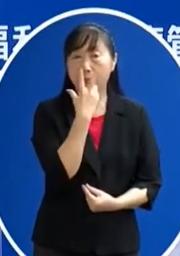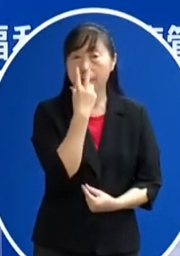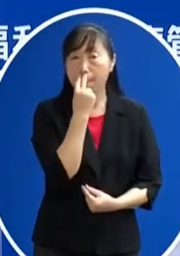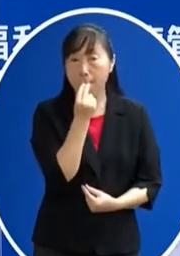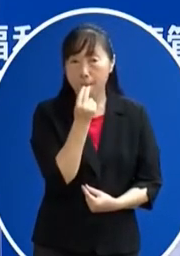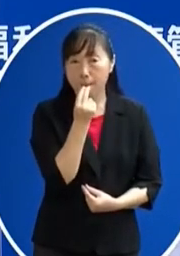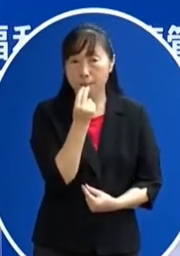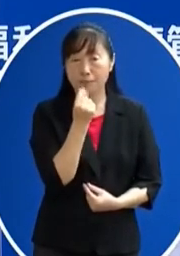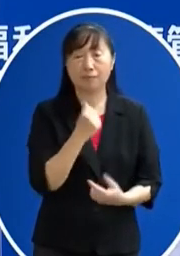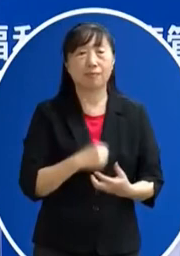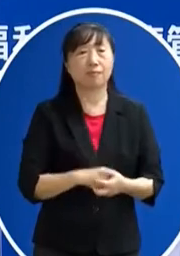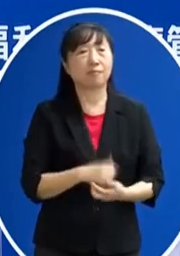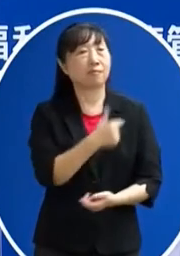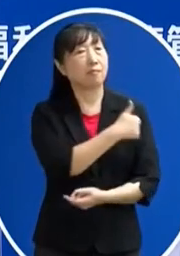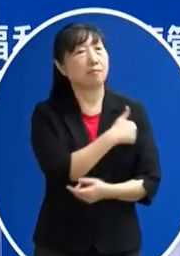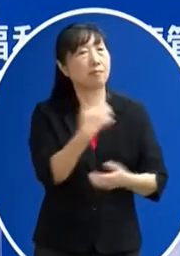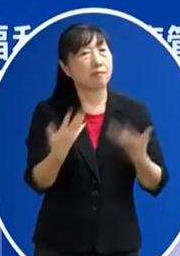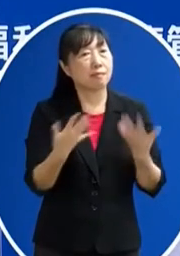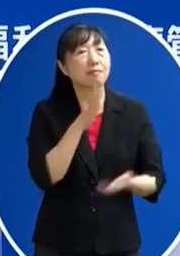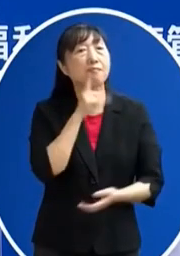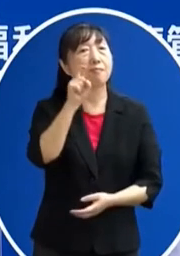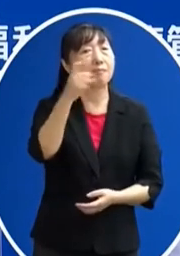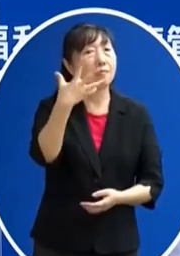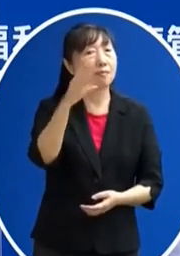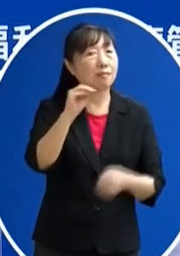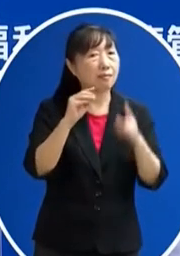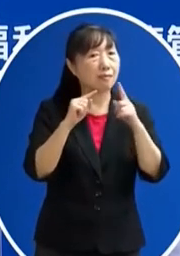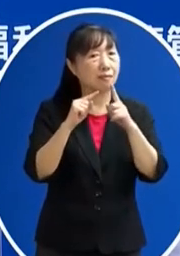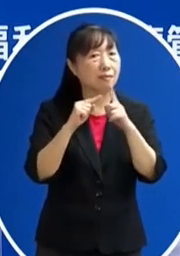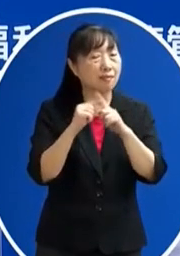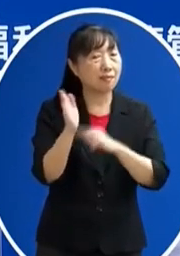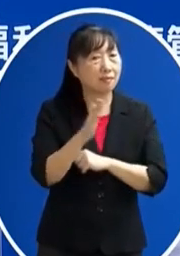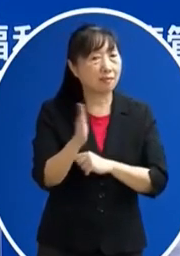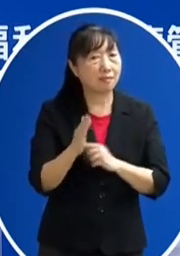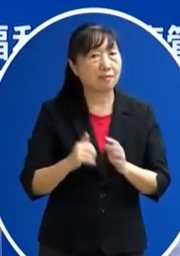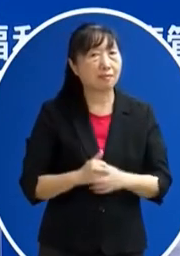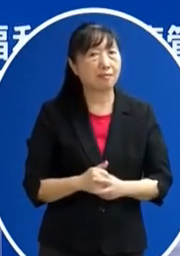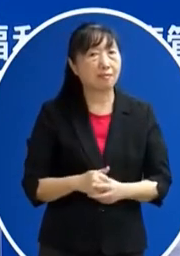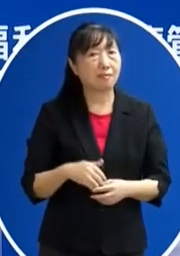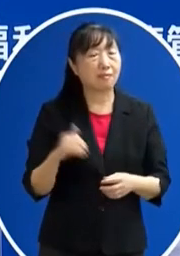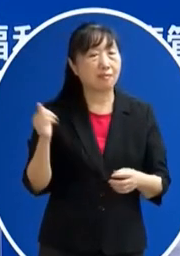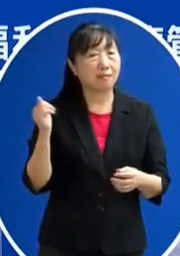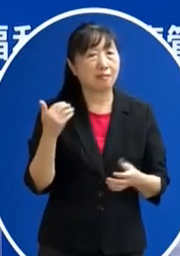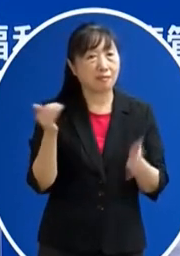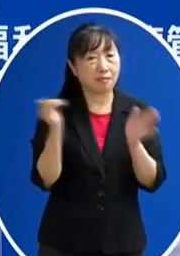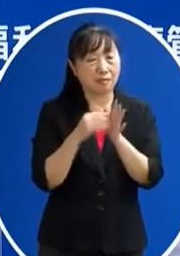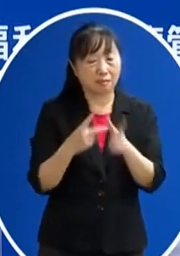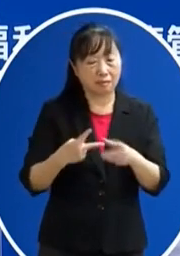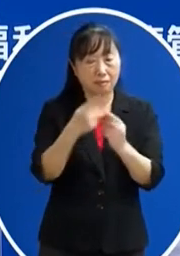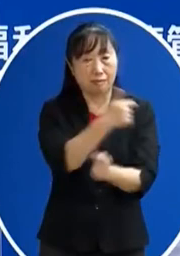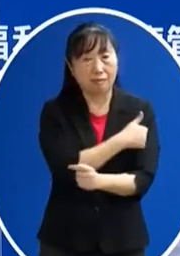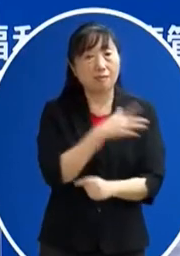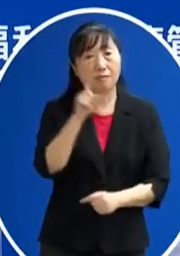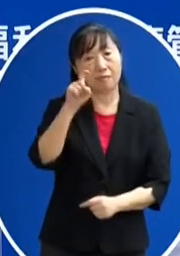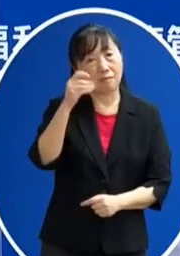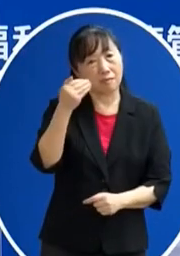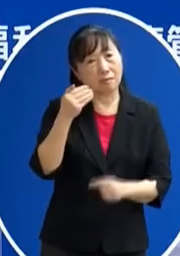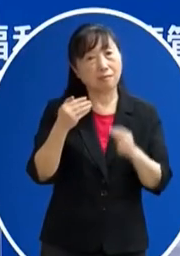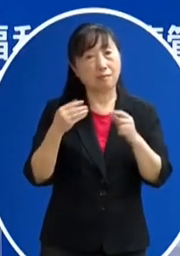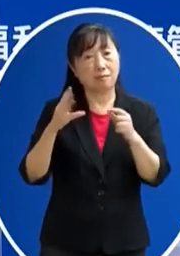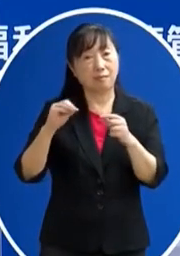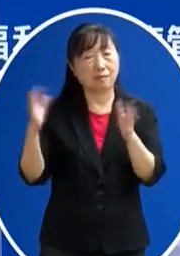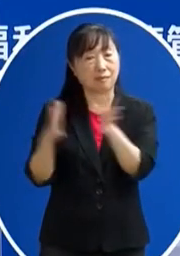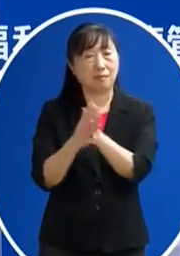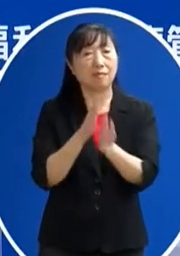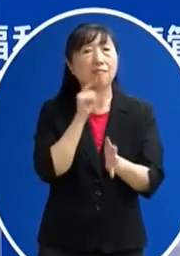拜天，哈，打了大概18万多了哈，18万多等于当将近连第二剂大概有19万，